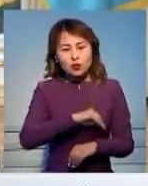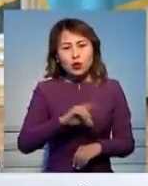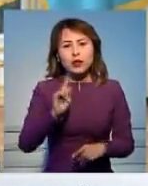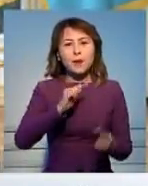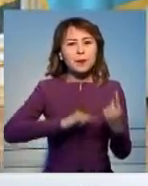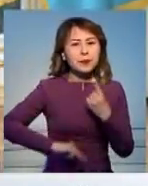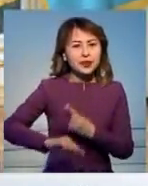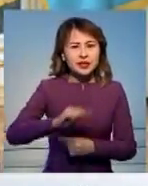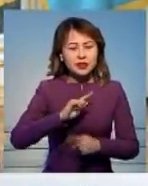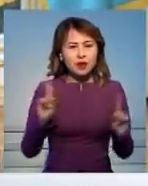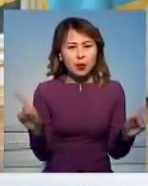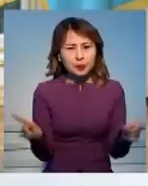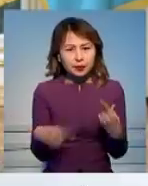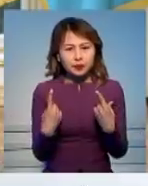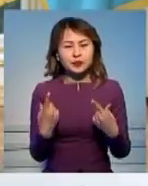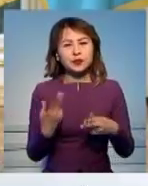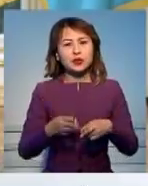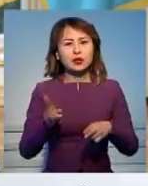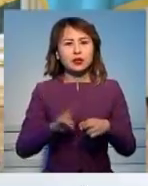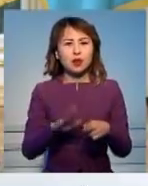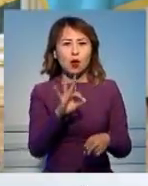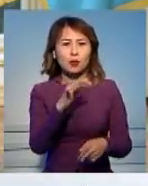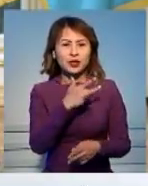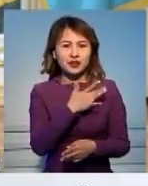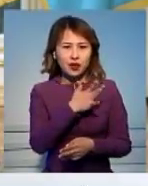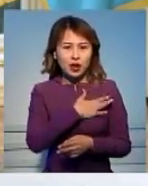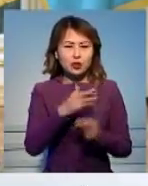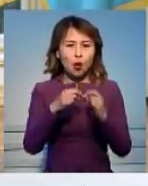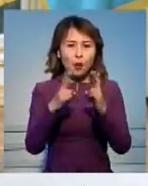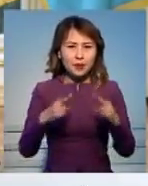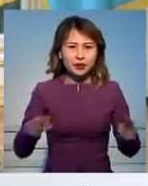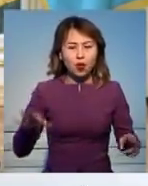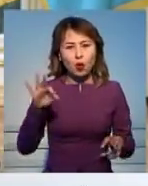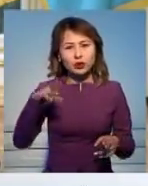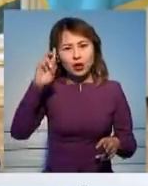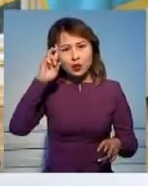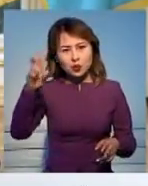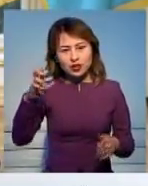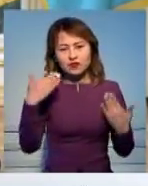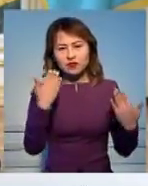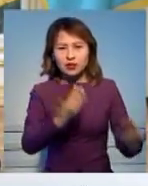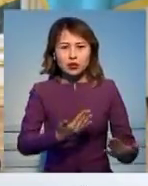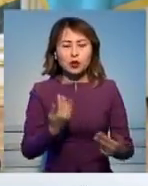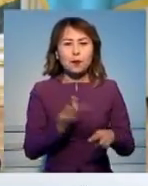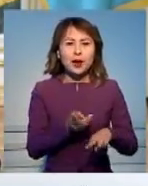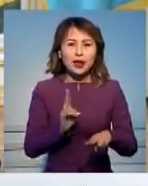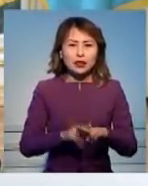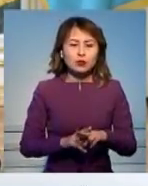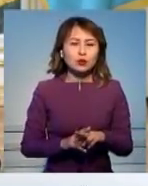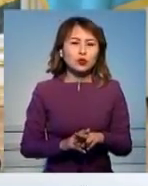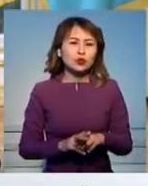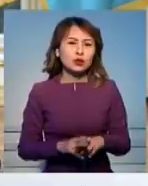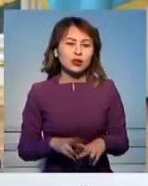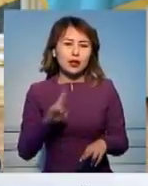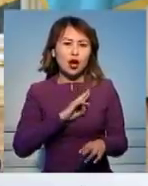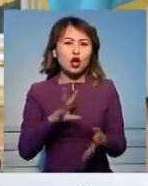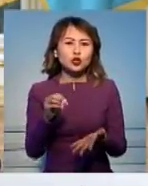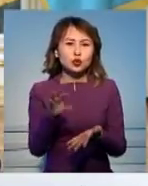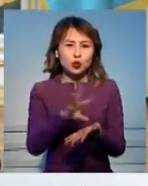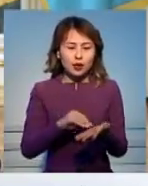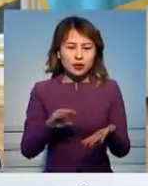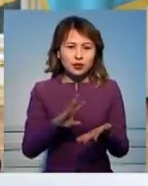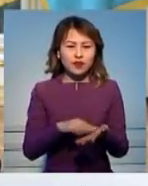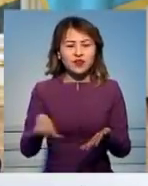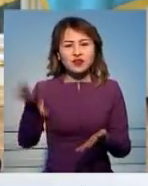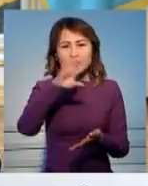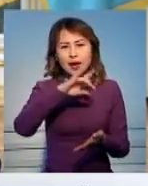бизнеса, в том числе и приватизация объектов разгосударствления. Поэтому я еще раз призываю